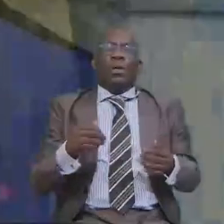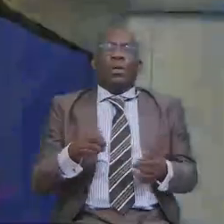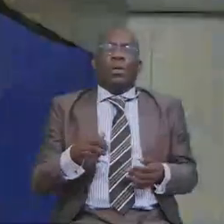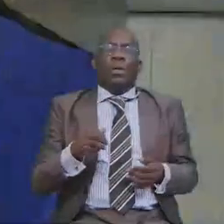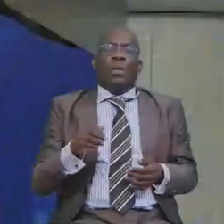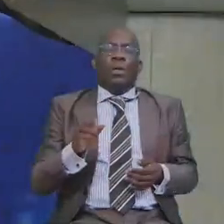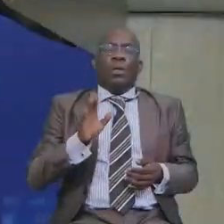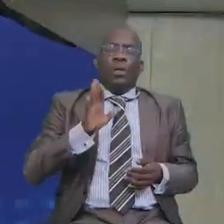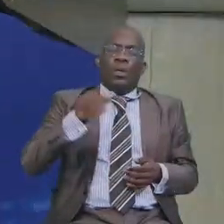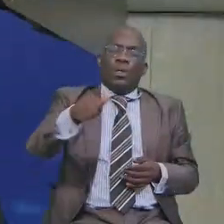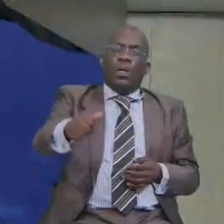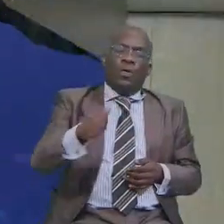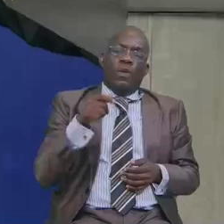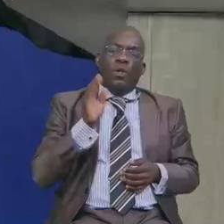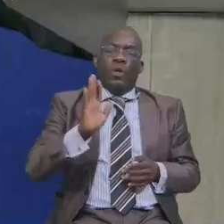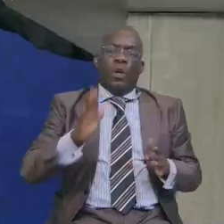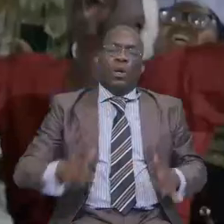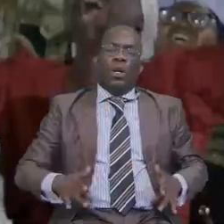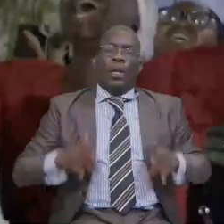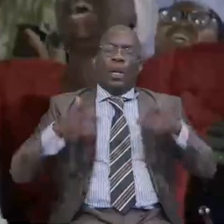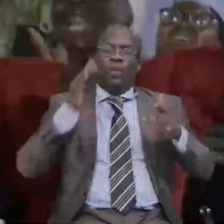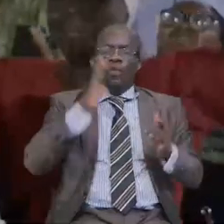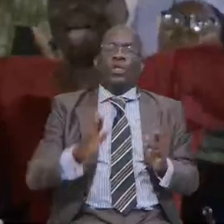Toi, ta lumière va briller.